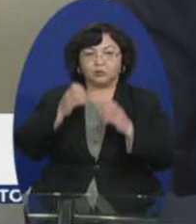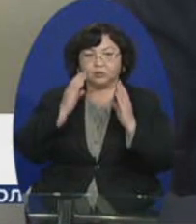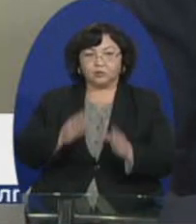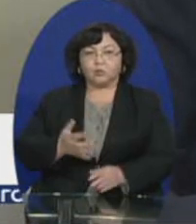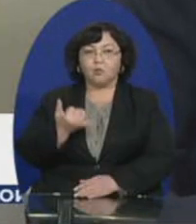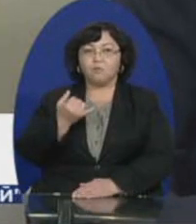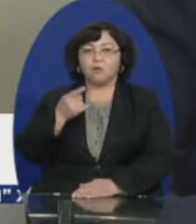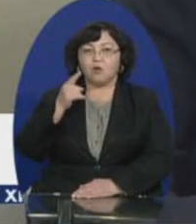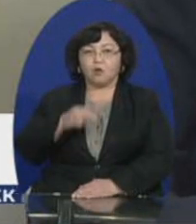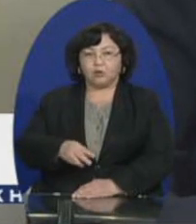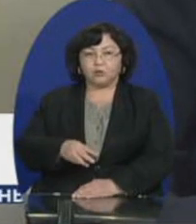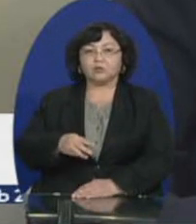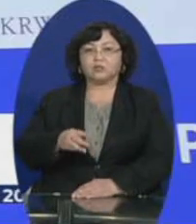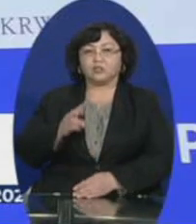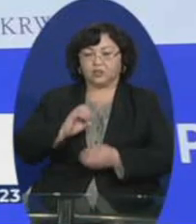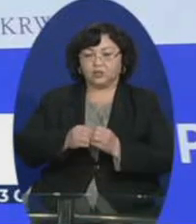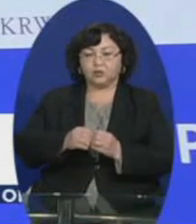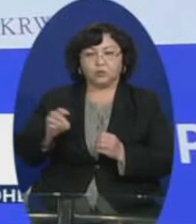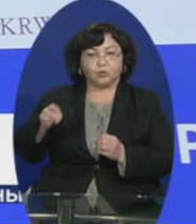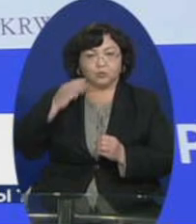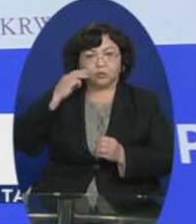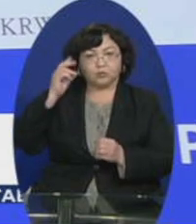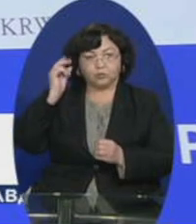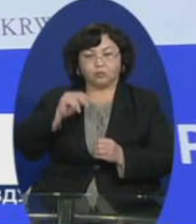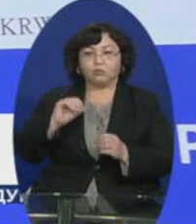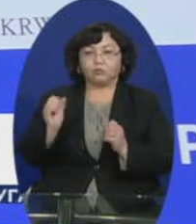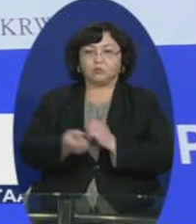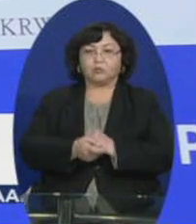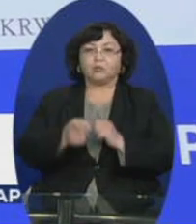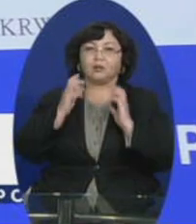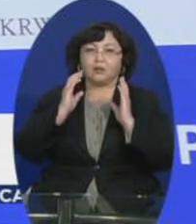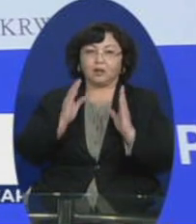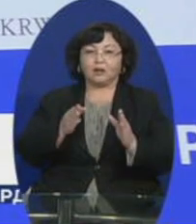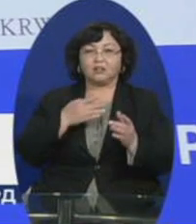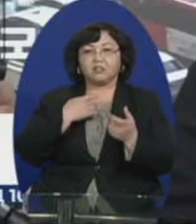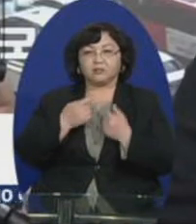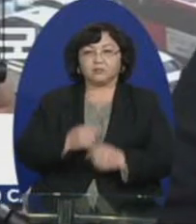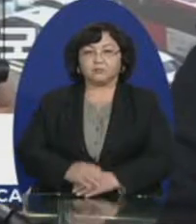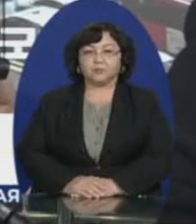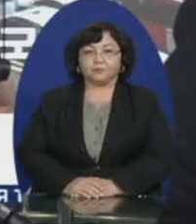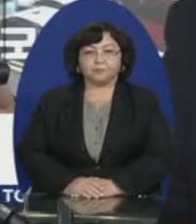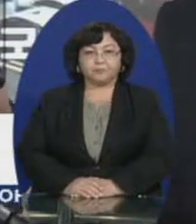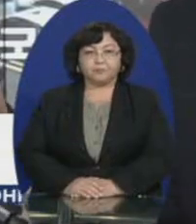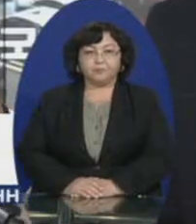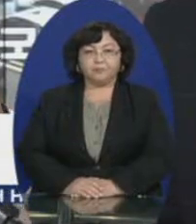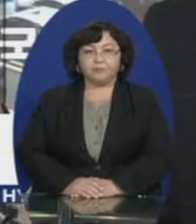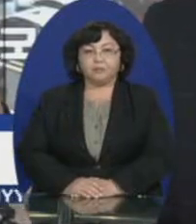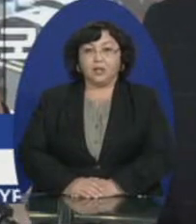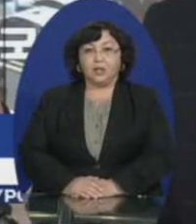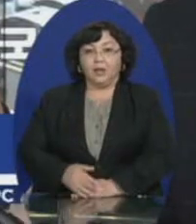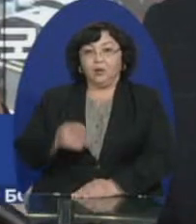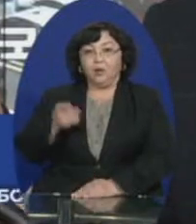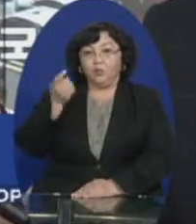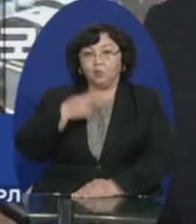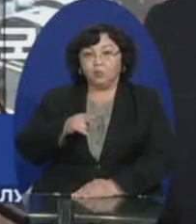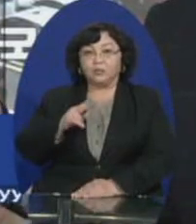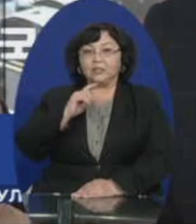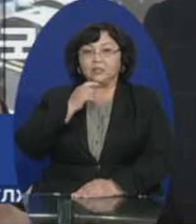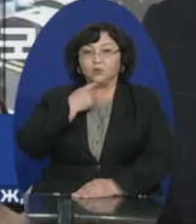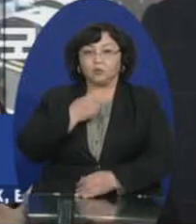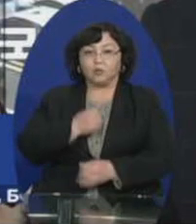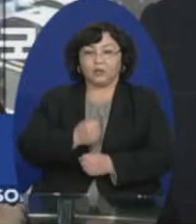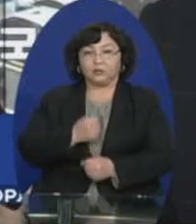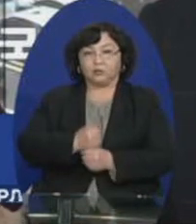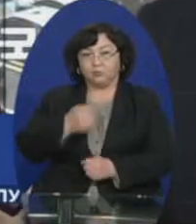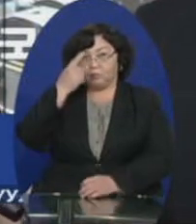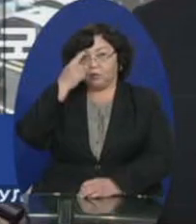нутагшуулах туршлах судлахад онцгой анхаарна гэдгээ уулзалтын үеэр онцоллоо. Хамгийн одоо хүнд хэцүү ажлыг бол монголчууд